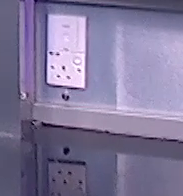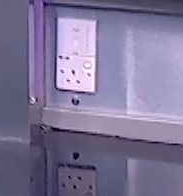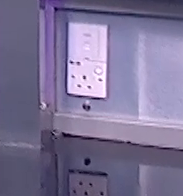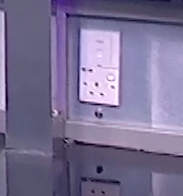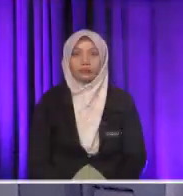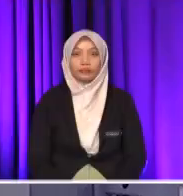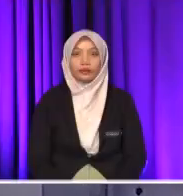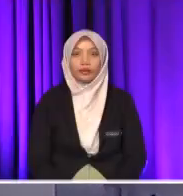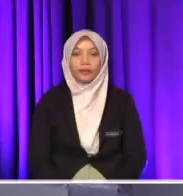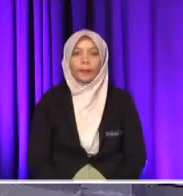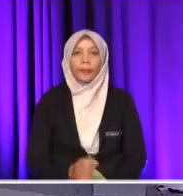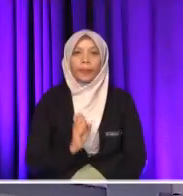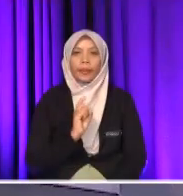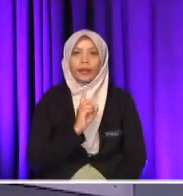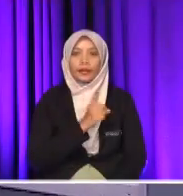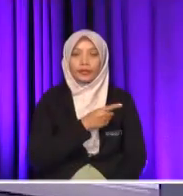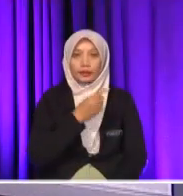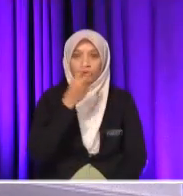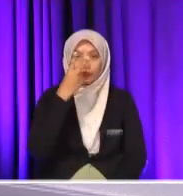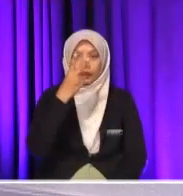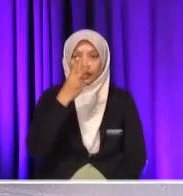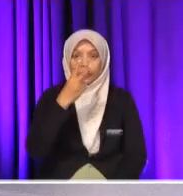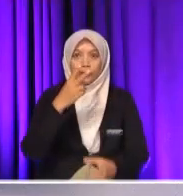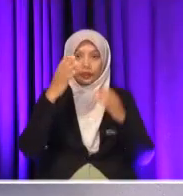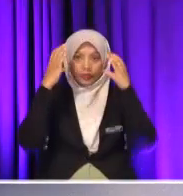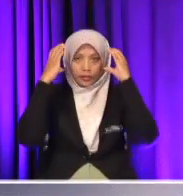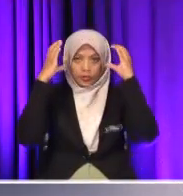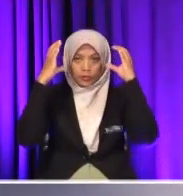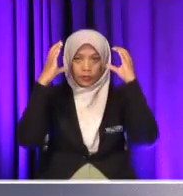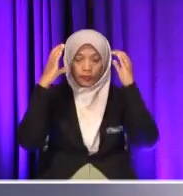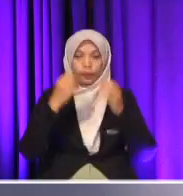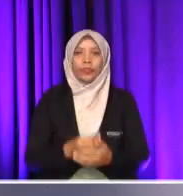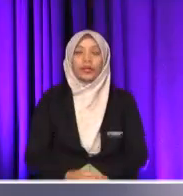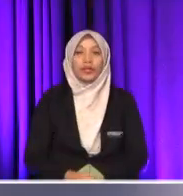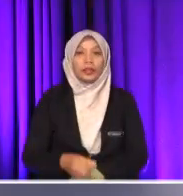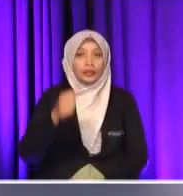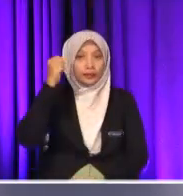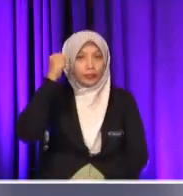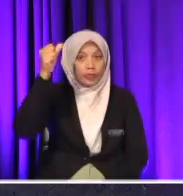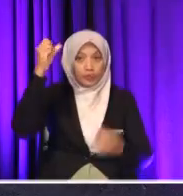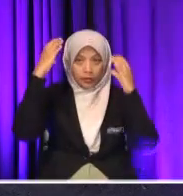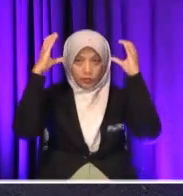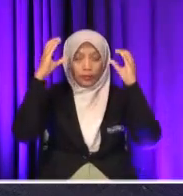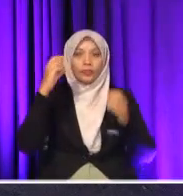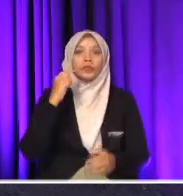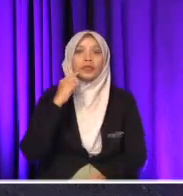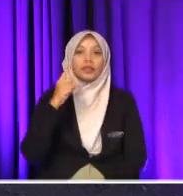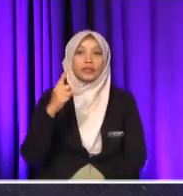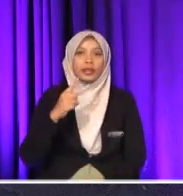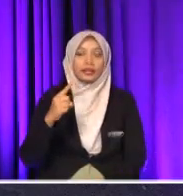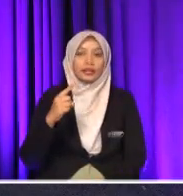baik kita saksikan dan profil guru inilah Dia ceguza Liza Assalamualaikum Cikgu Waalaikumsalam